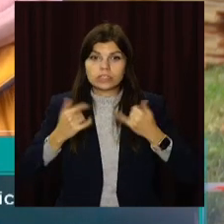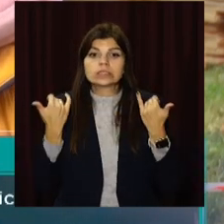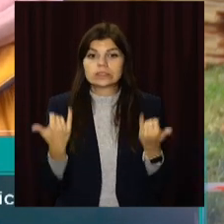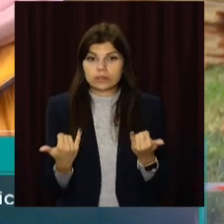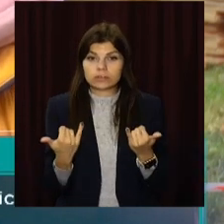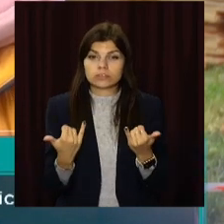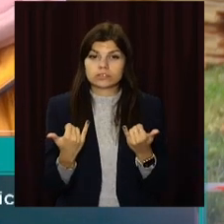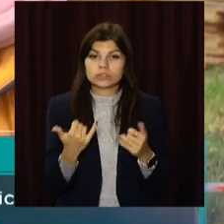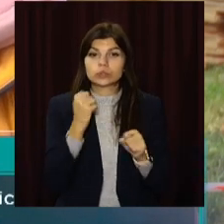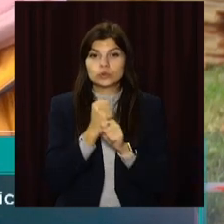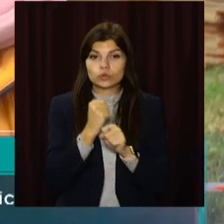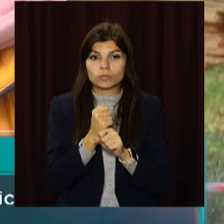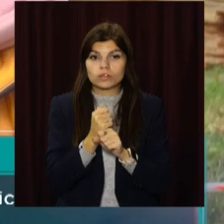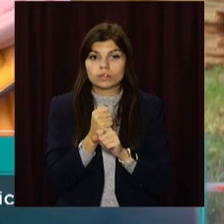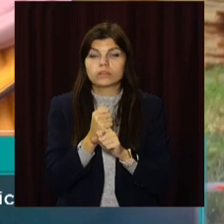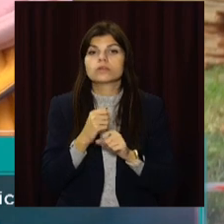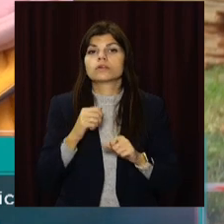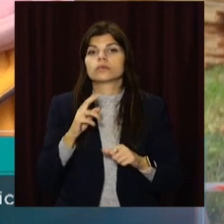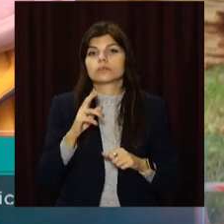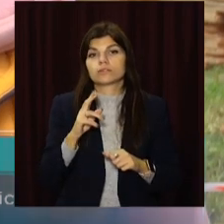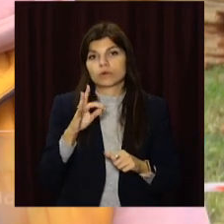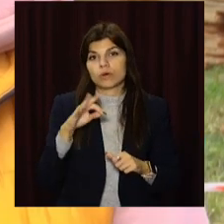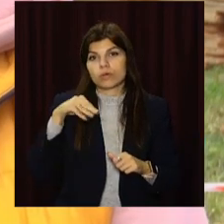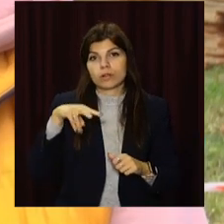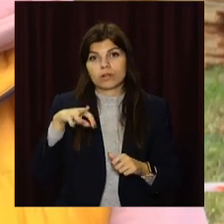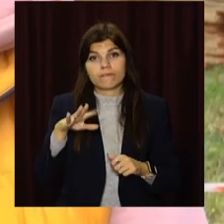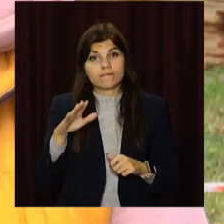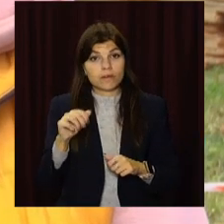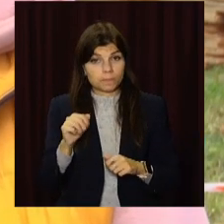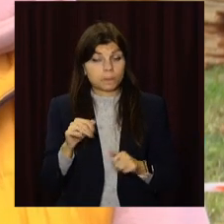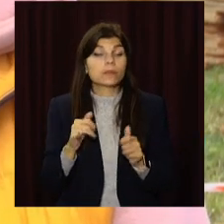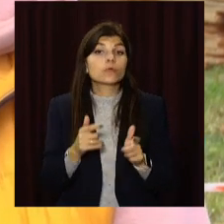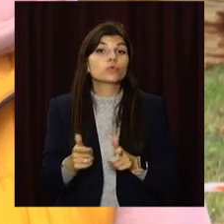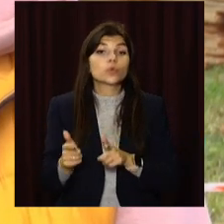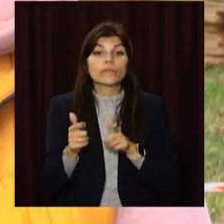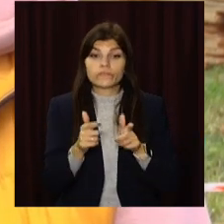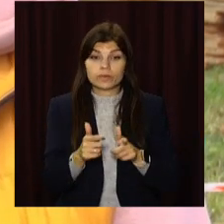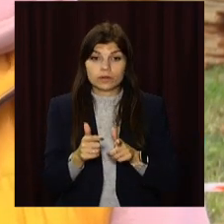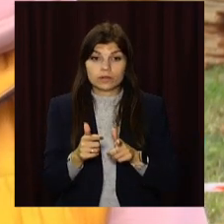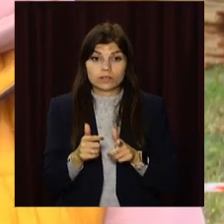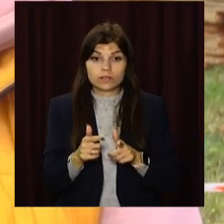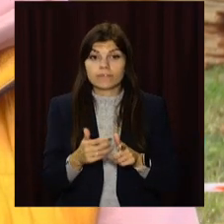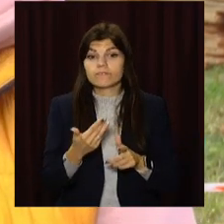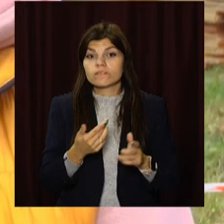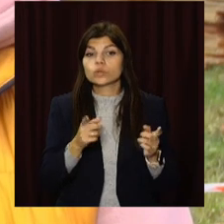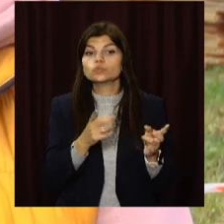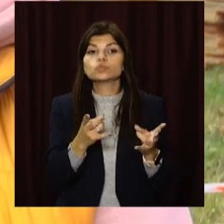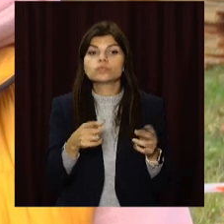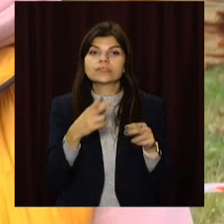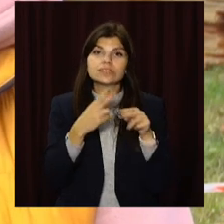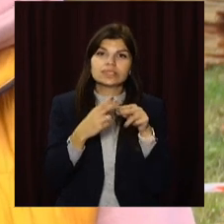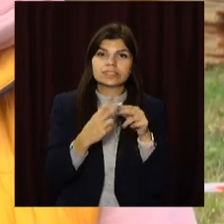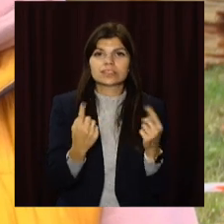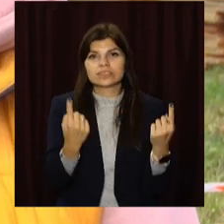зараз зроблено котлован і підготовлені арматурні роботи виконані,